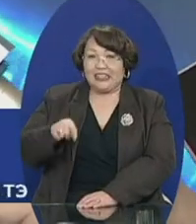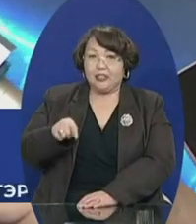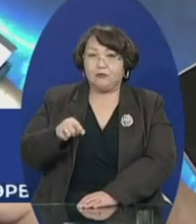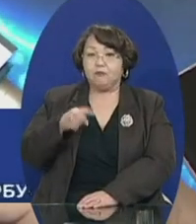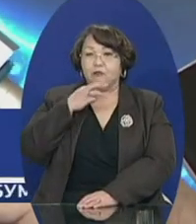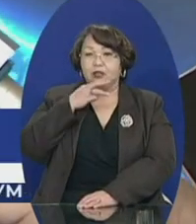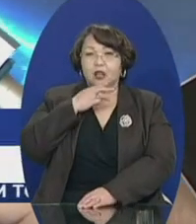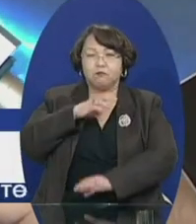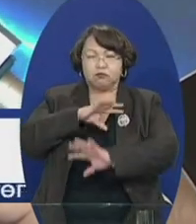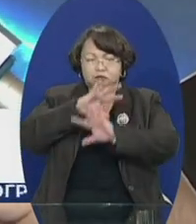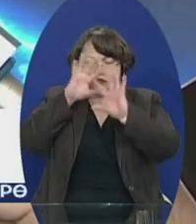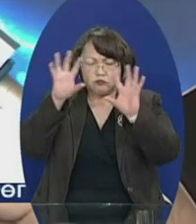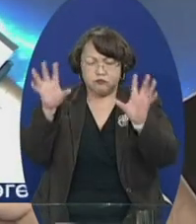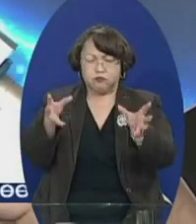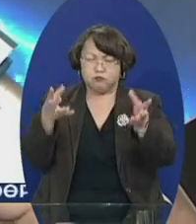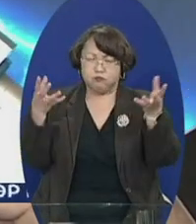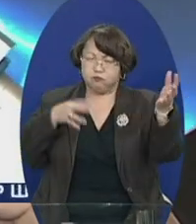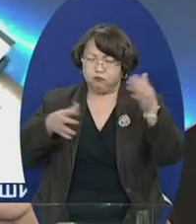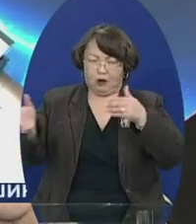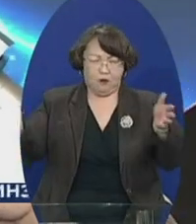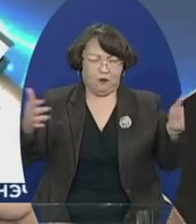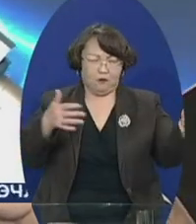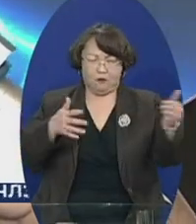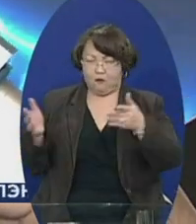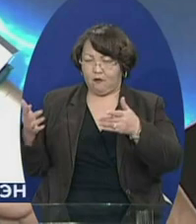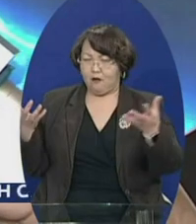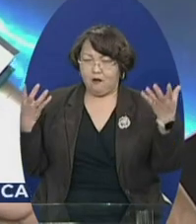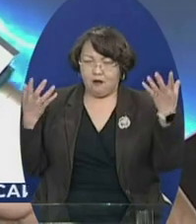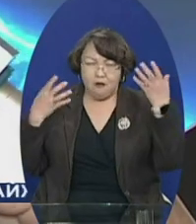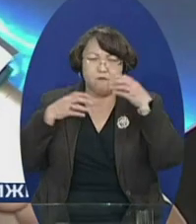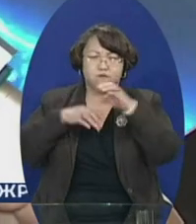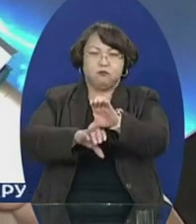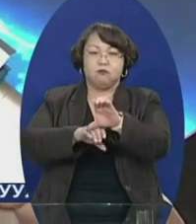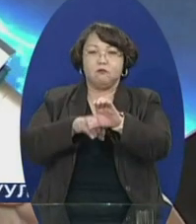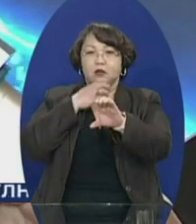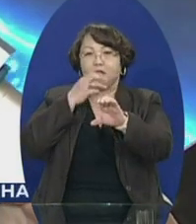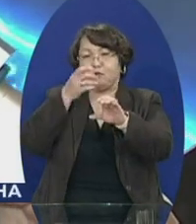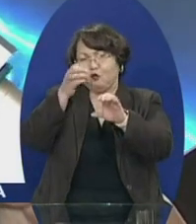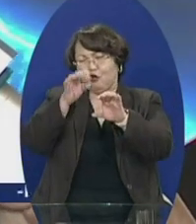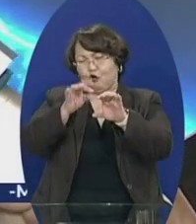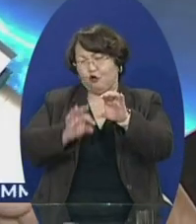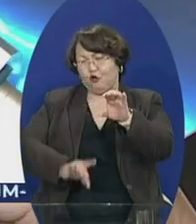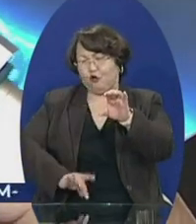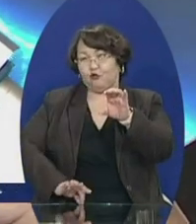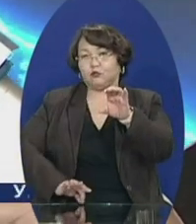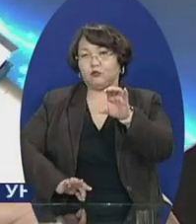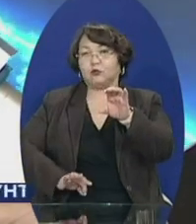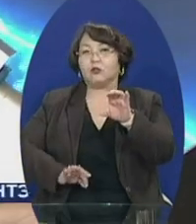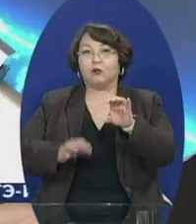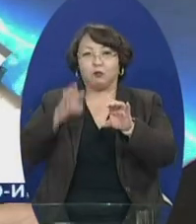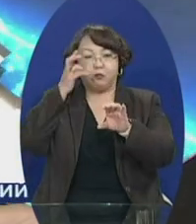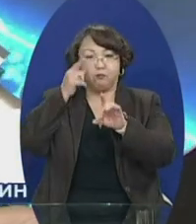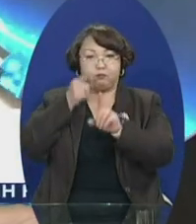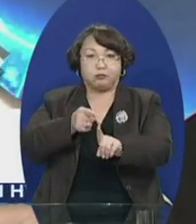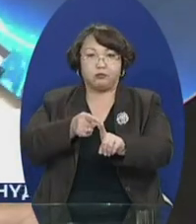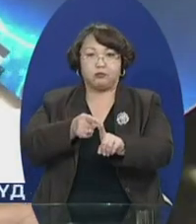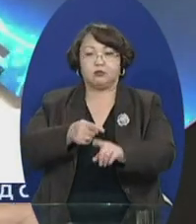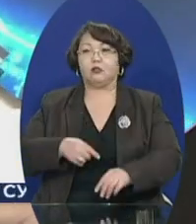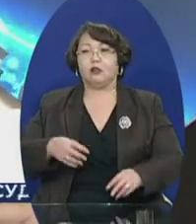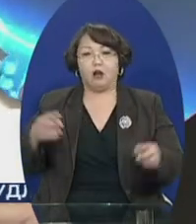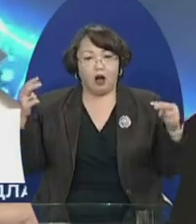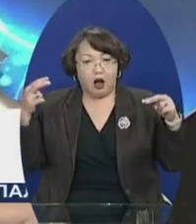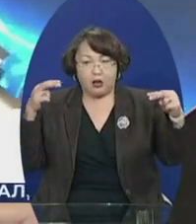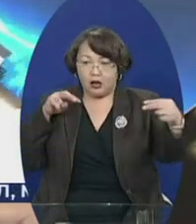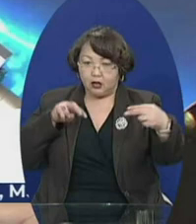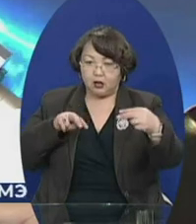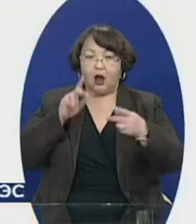төр бид нар авчраад тэгээ өнөөдрийн өнгөрсөн хугацаанд энэ Монгол Улсын засгийн газраас хэрэгжүүлсэн одоо энэ боловсруулалтын салбарт хийж байгаа хөрөнгө оруулалтууд